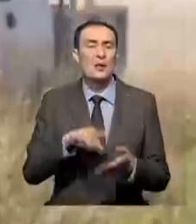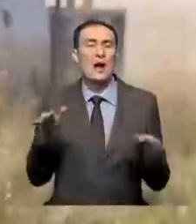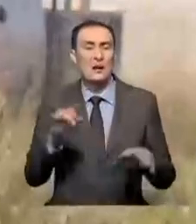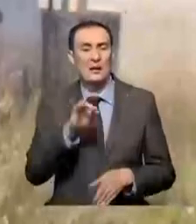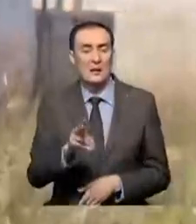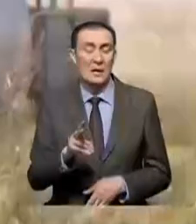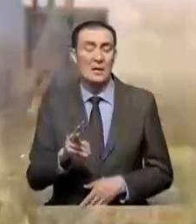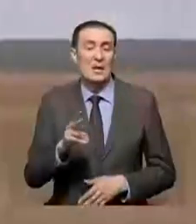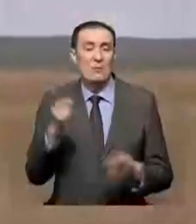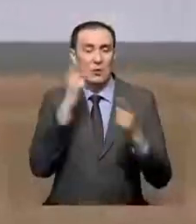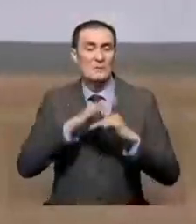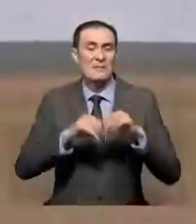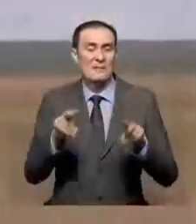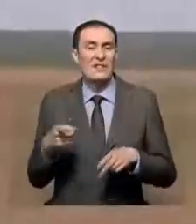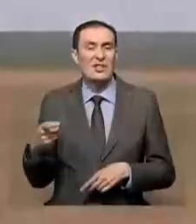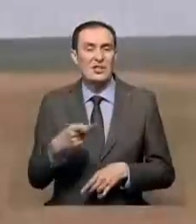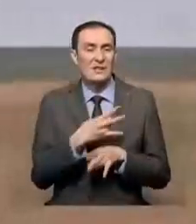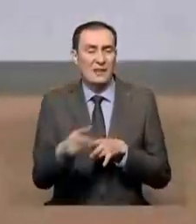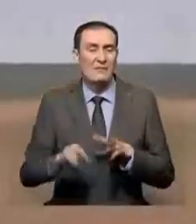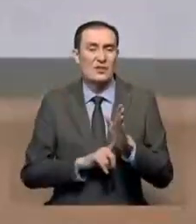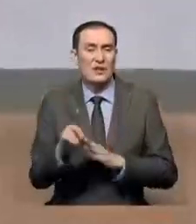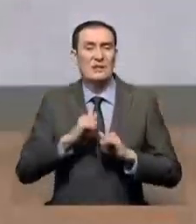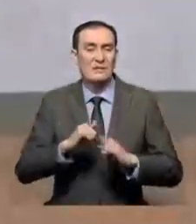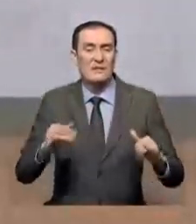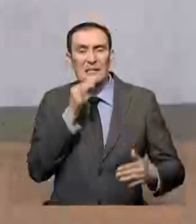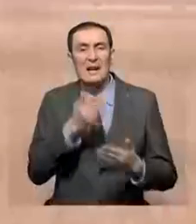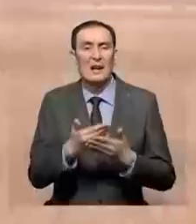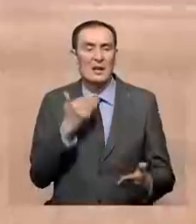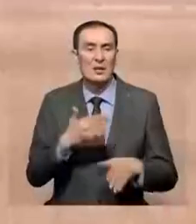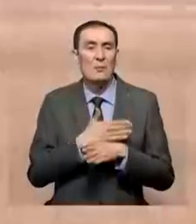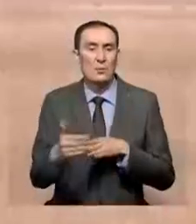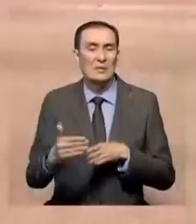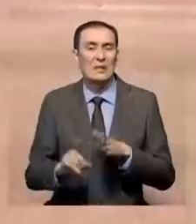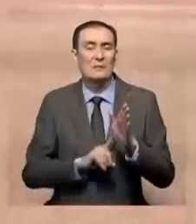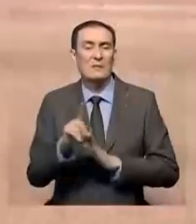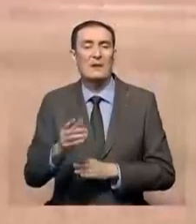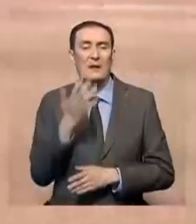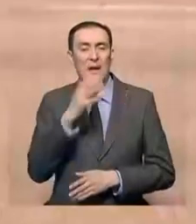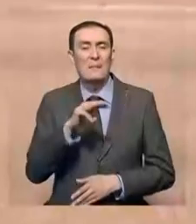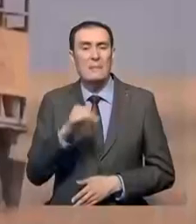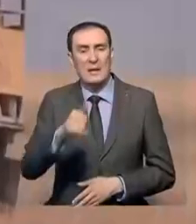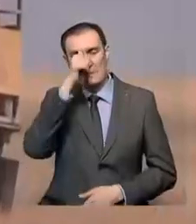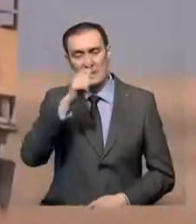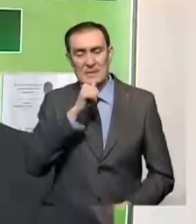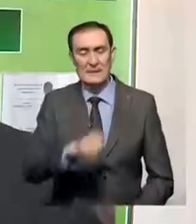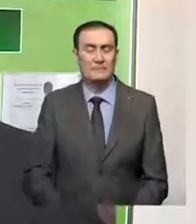данным специалистов, личинки вредителей здесь начинают развиваться раньше, после первой декады мая.